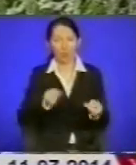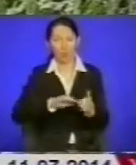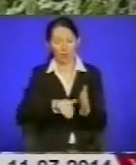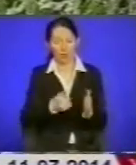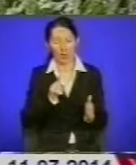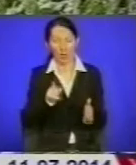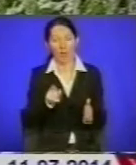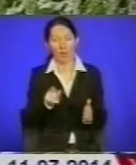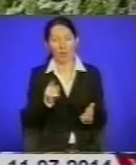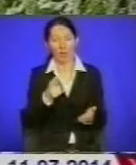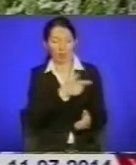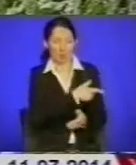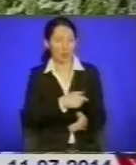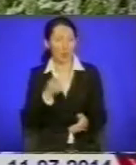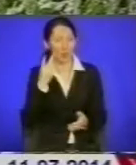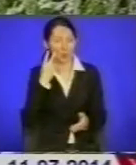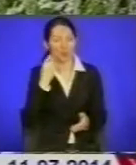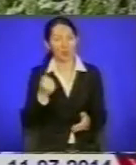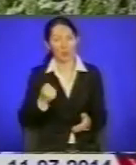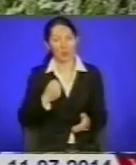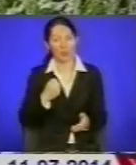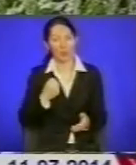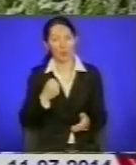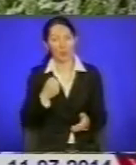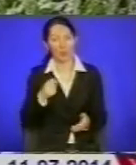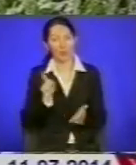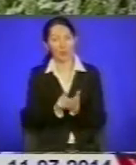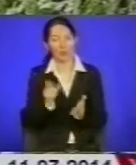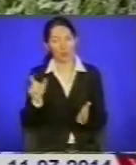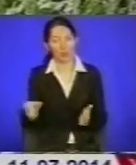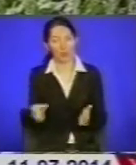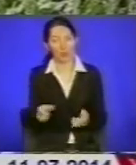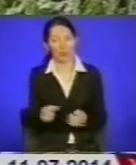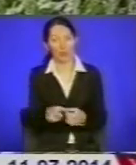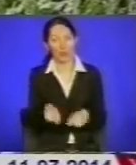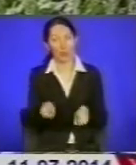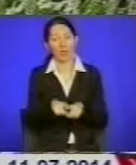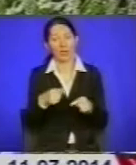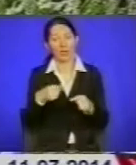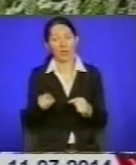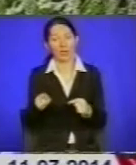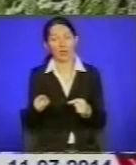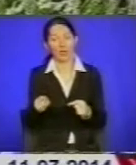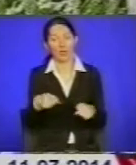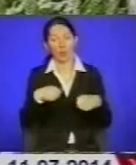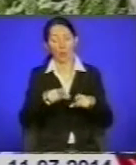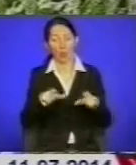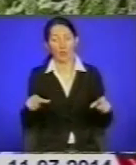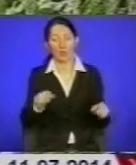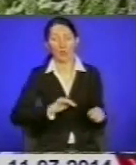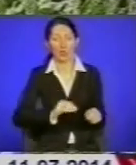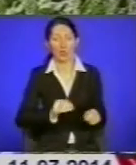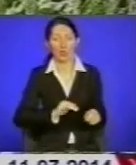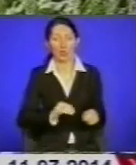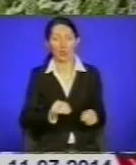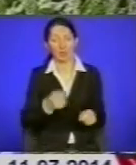там чергує постійно військово об'язаний чоловік. А такі інші магазини частні,